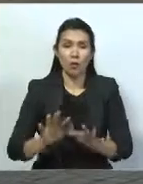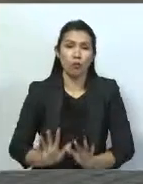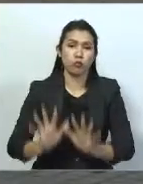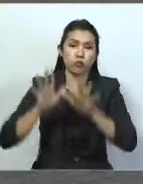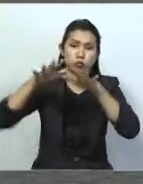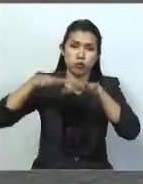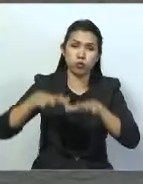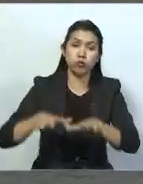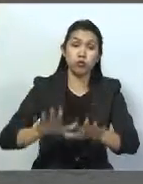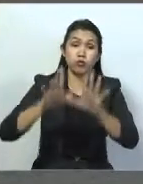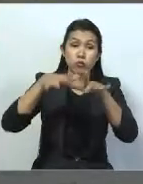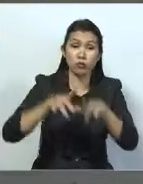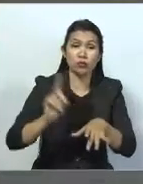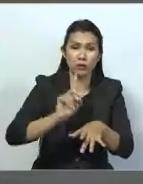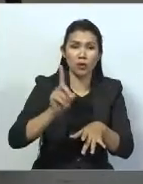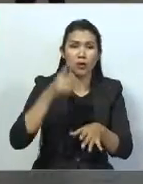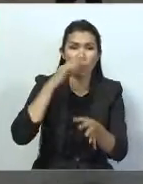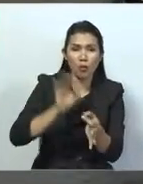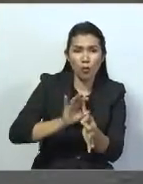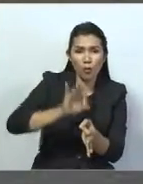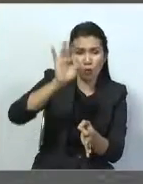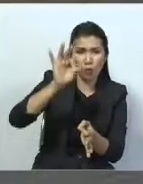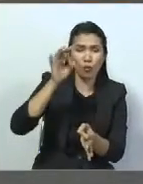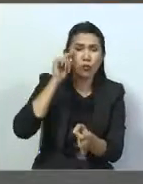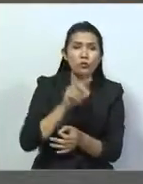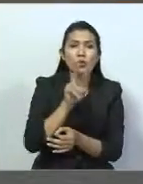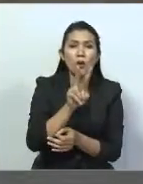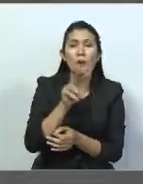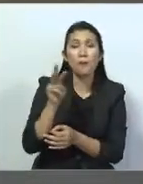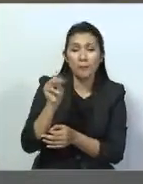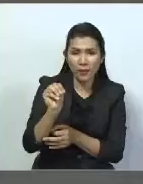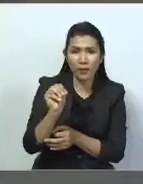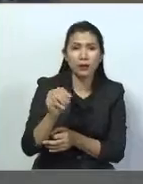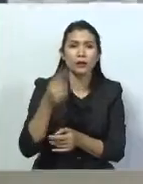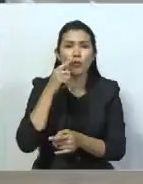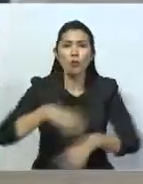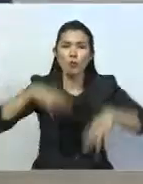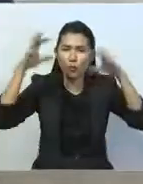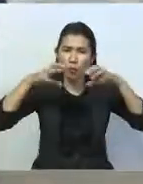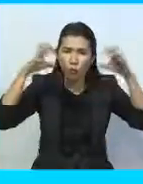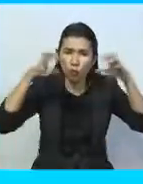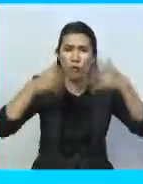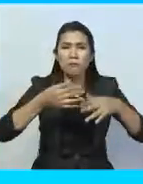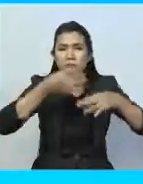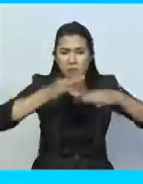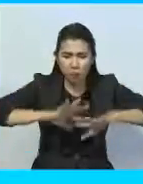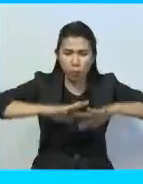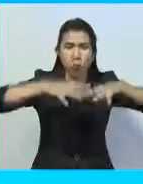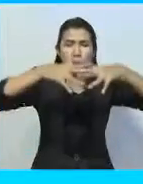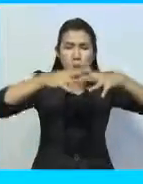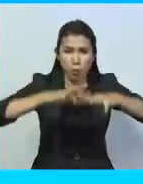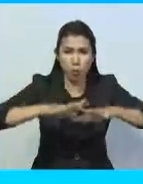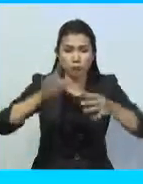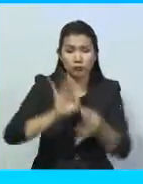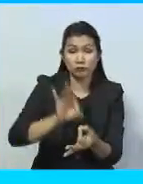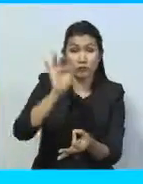ลมบริเวณอ่าวไทยนะคะก็จะมีคลื่นสูงอยู่ประมาณ2เมตรบริเวณที่มีฝนฟ้าคะนองทะเลก็จะมีคลื่นสูงมาก